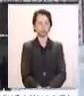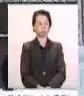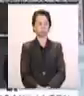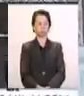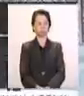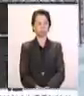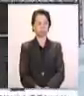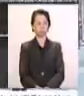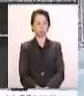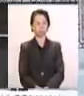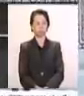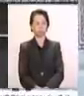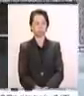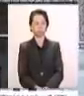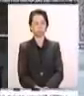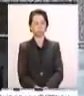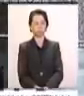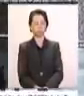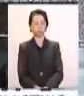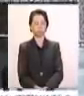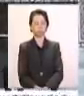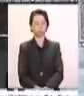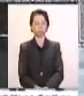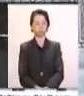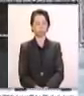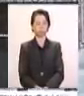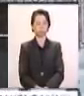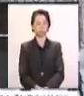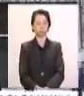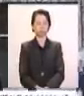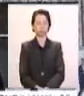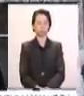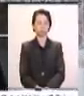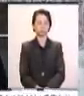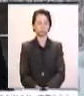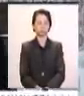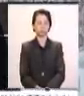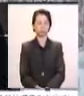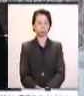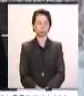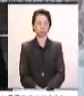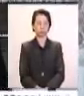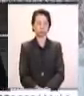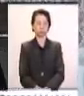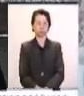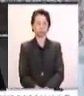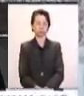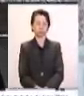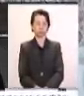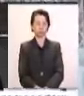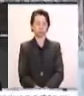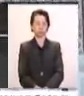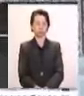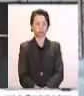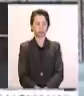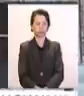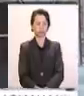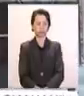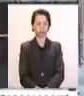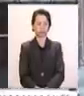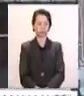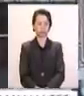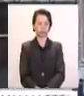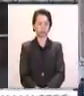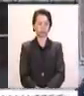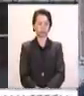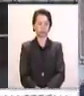koyulmakta. Halal ve kosher brendlerde faaliyet yürütetken restoranlar, uçak, yani tolkligiçe halal sıfatta hizmet kursatadigen,